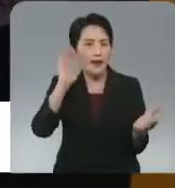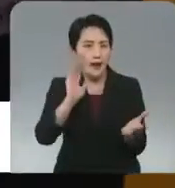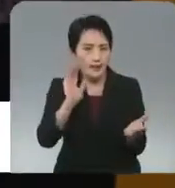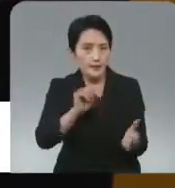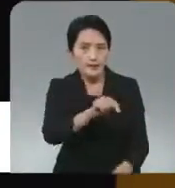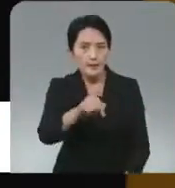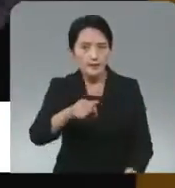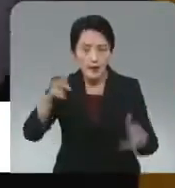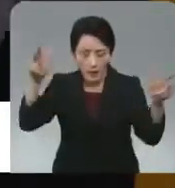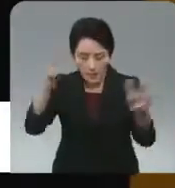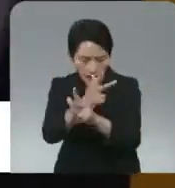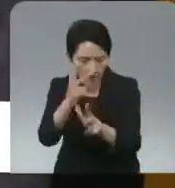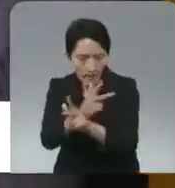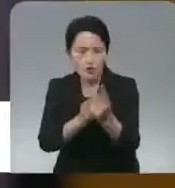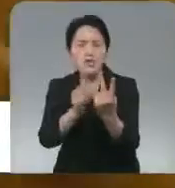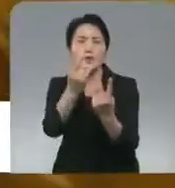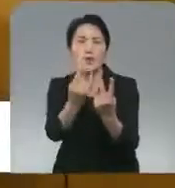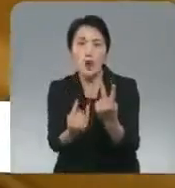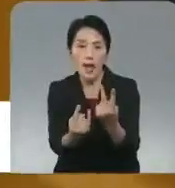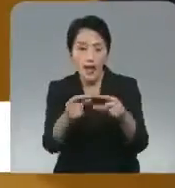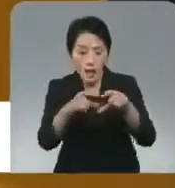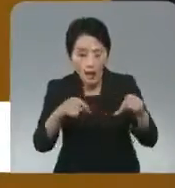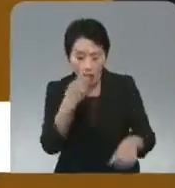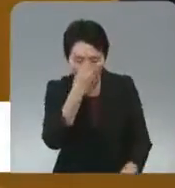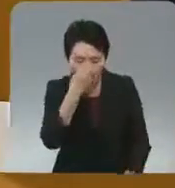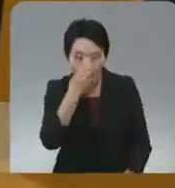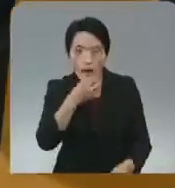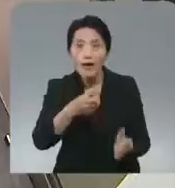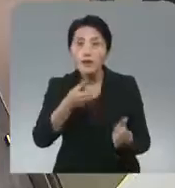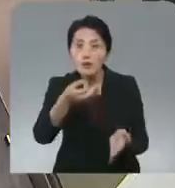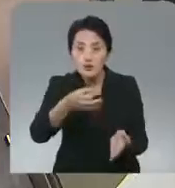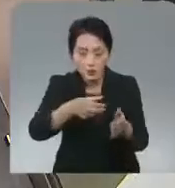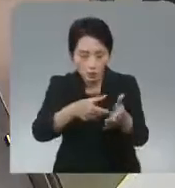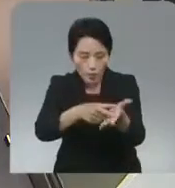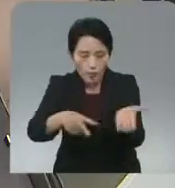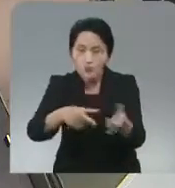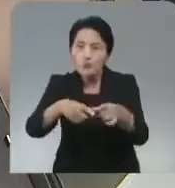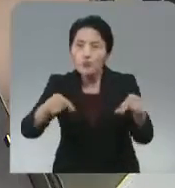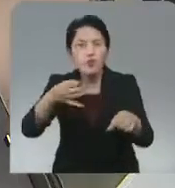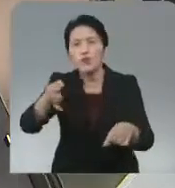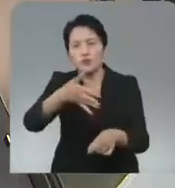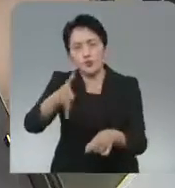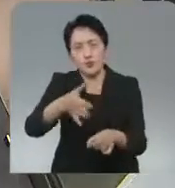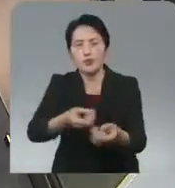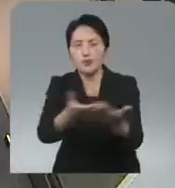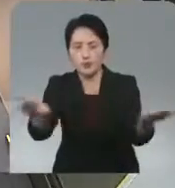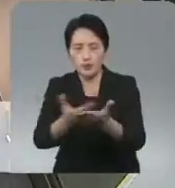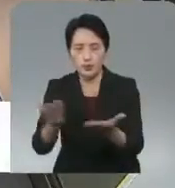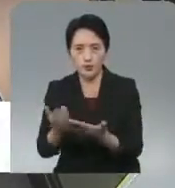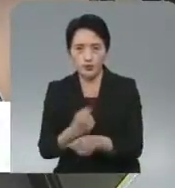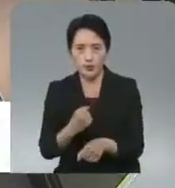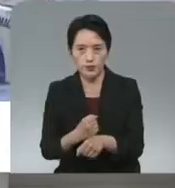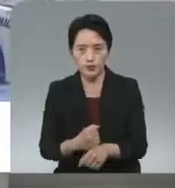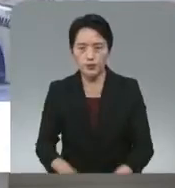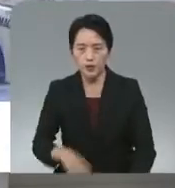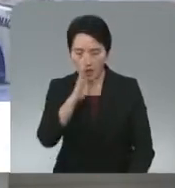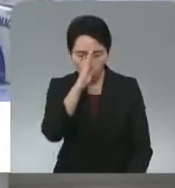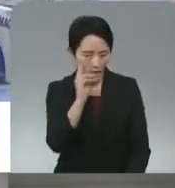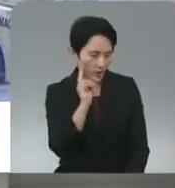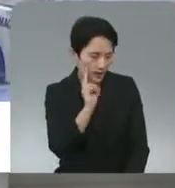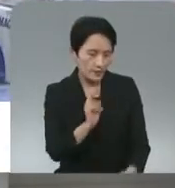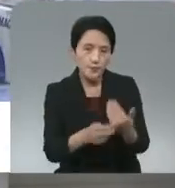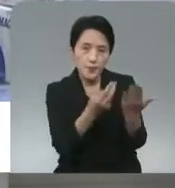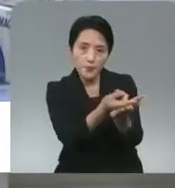biến thể Delta cuối năm ngoái đã tăng hơn 17 lần xong số ca bệnh nặng tử vong và công suất rừng bệnh vẫn đang được quản lý ổn định